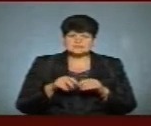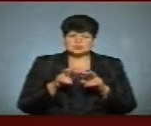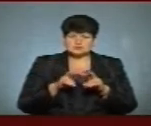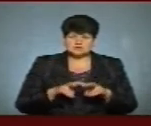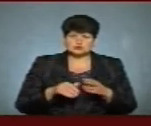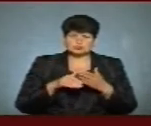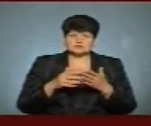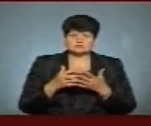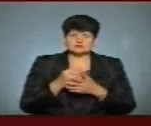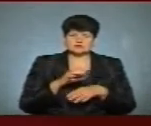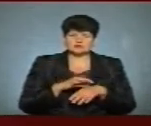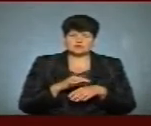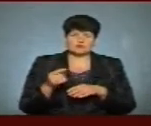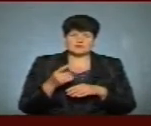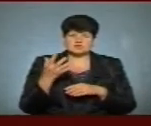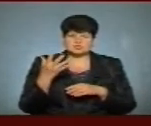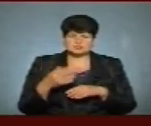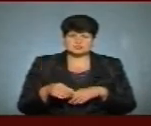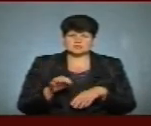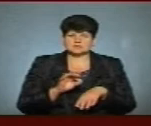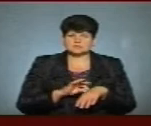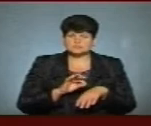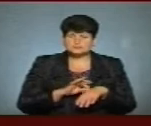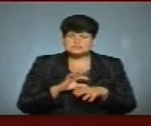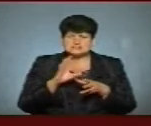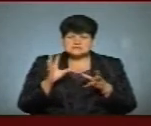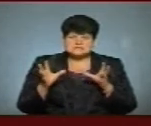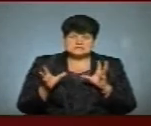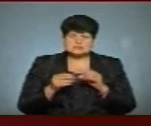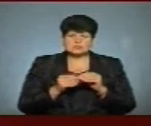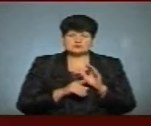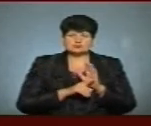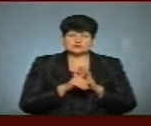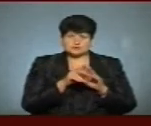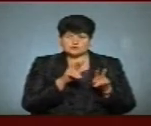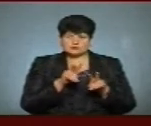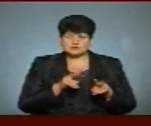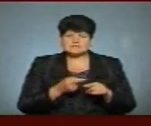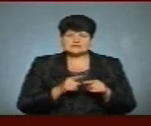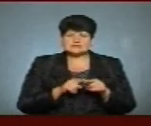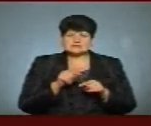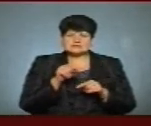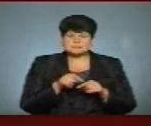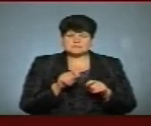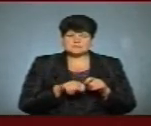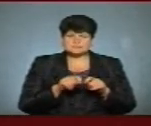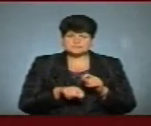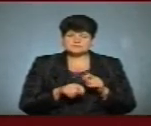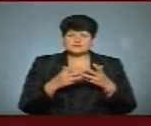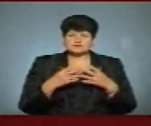допомагає виявити хворобу у перші дні інфікування. Загалом, каже Володимир Паничев, спочатку спостереження цим методом в області